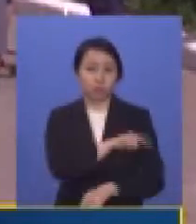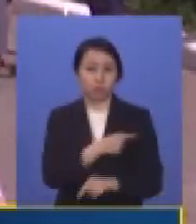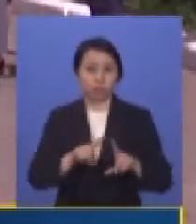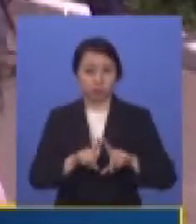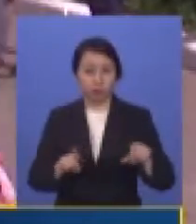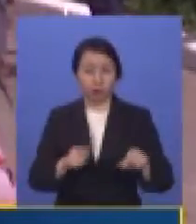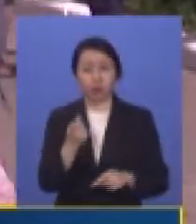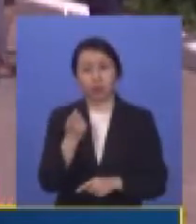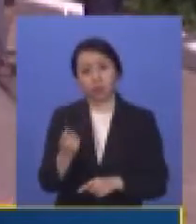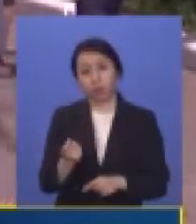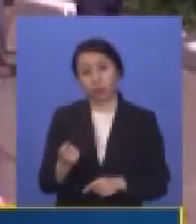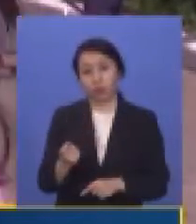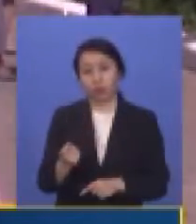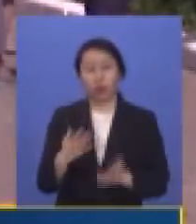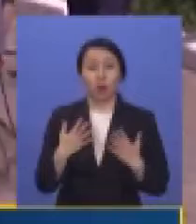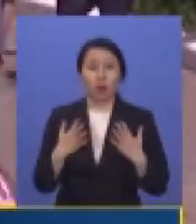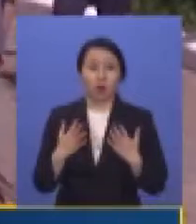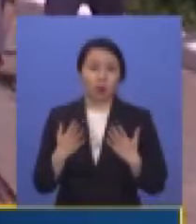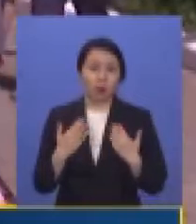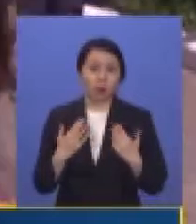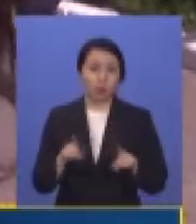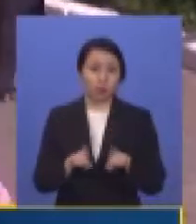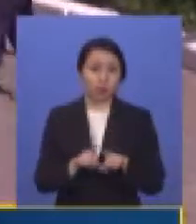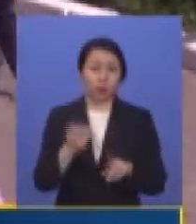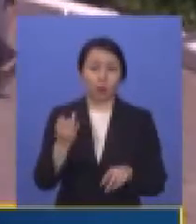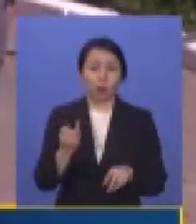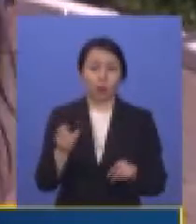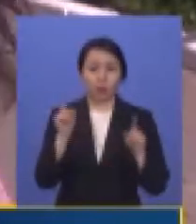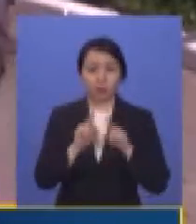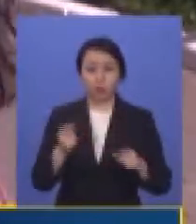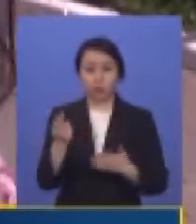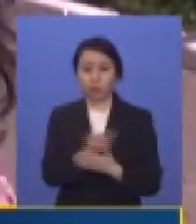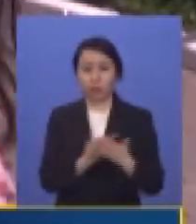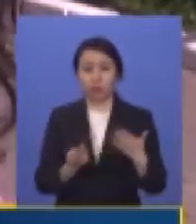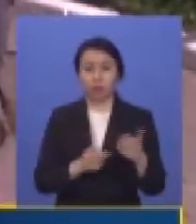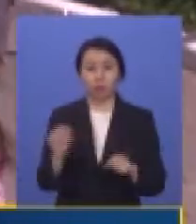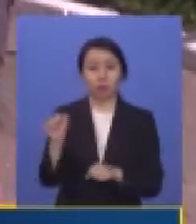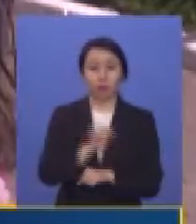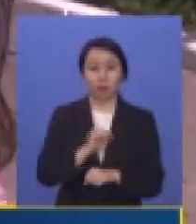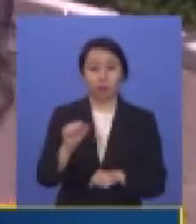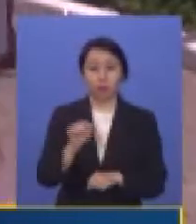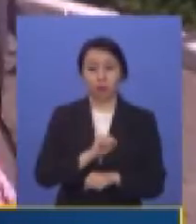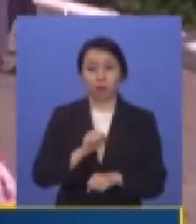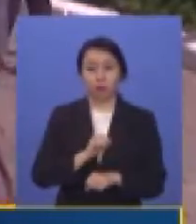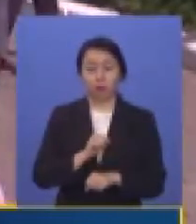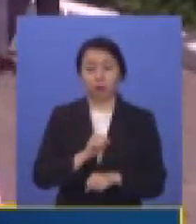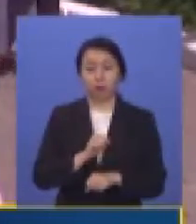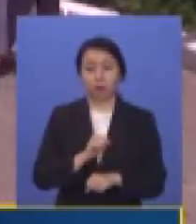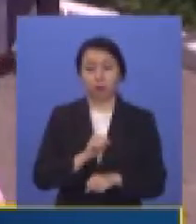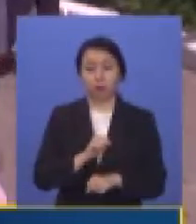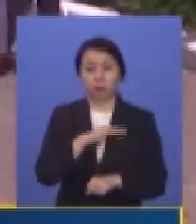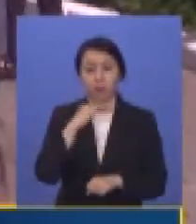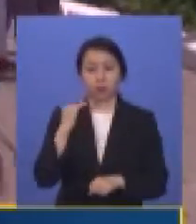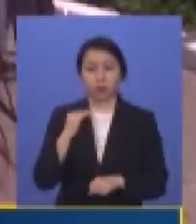немножко развеялись. И такое необычное, что рисовать на машине, все-таки железный конь, он страшен на дороге, и многие